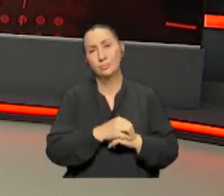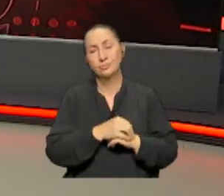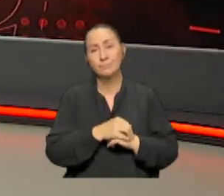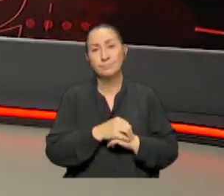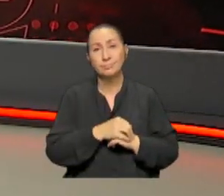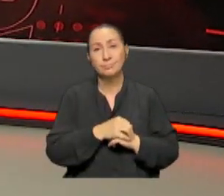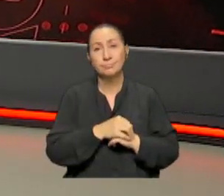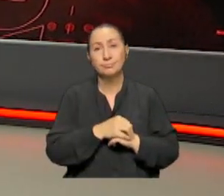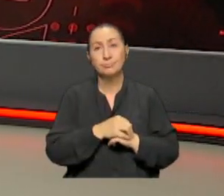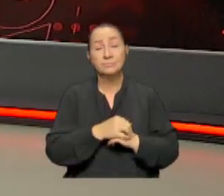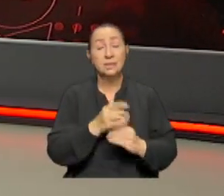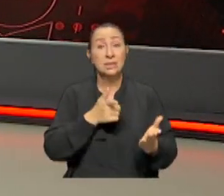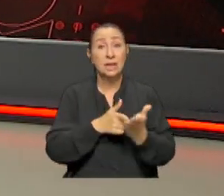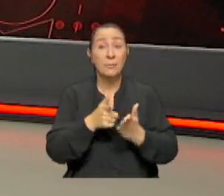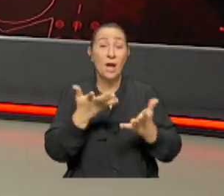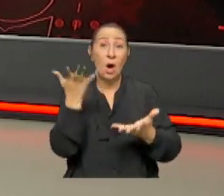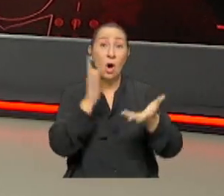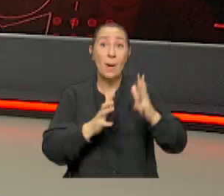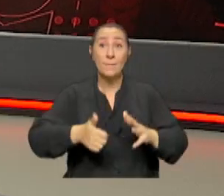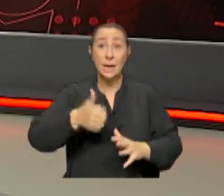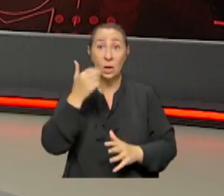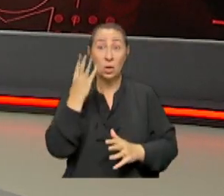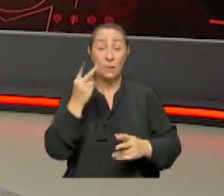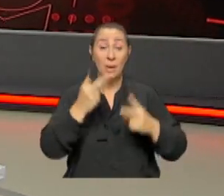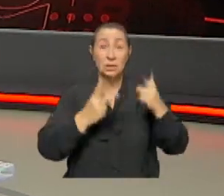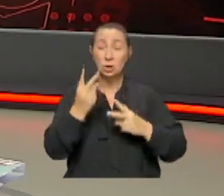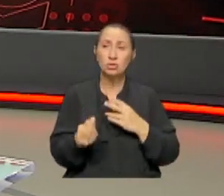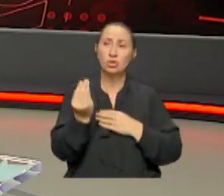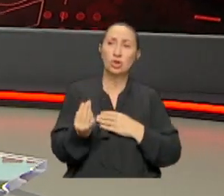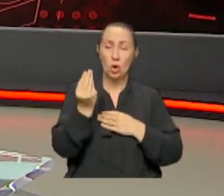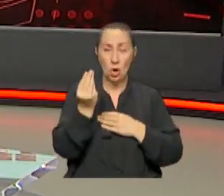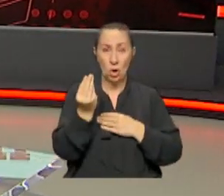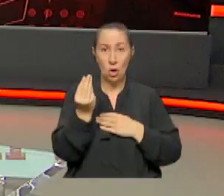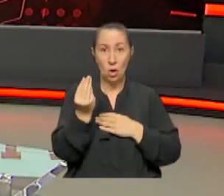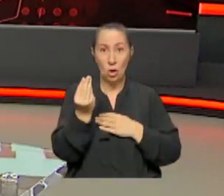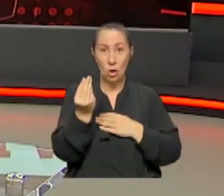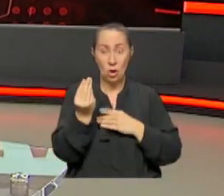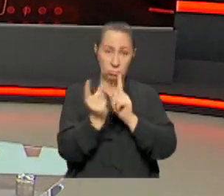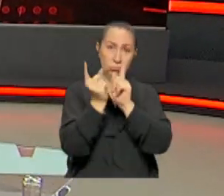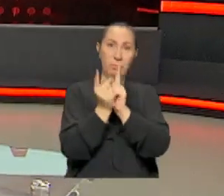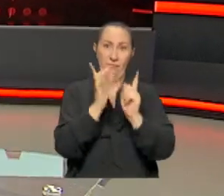Yani Tarım veya Orman Bakanı olarak zaman zaman karşımıza çıkıyor.